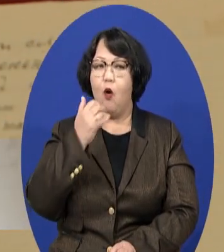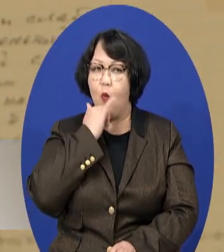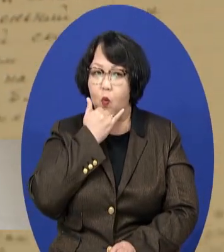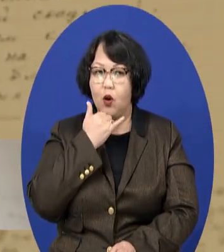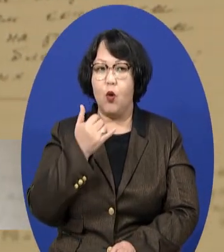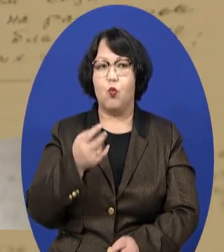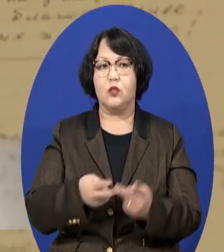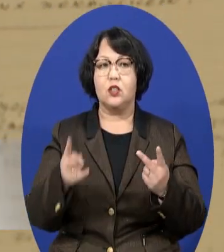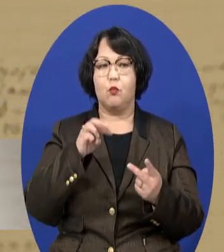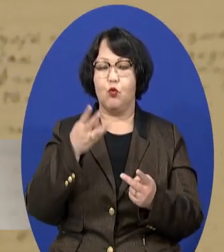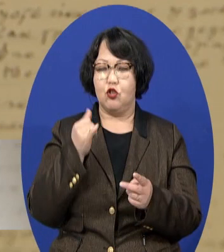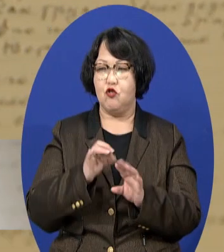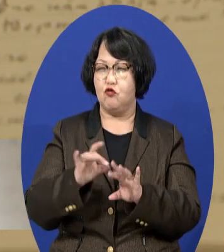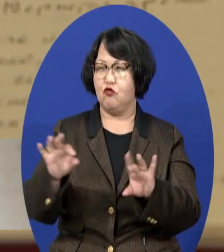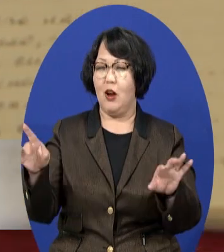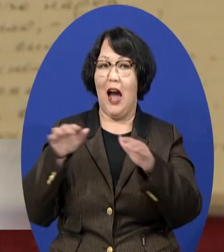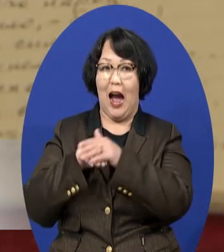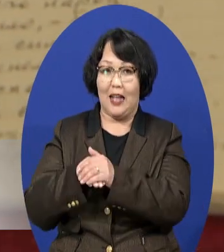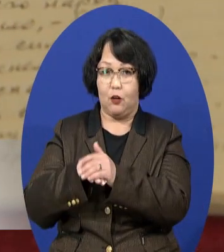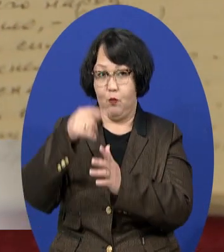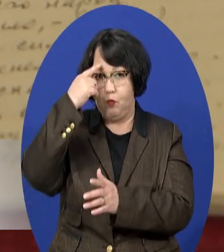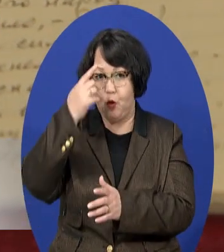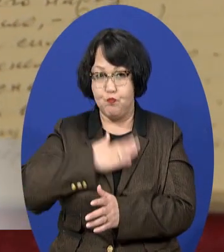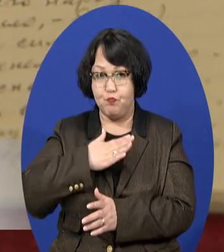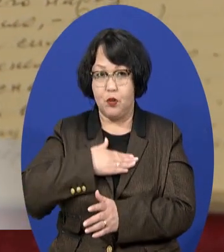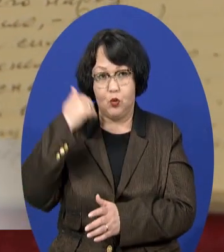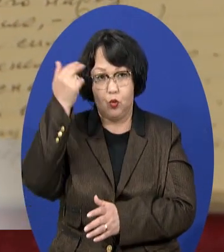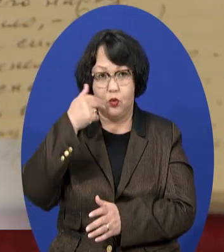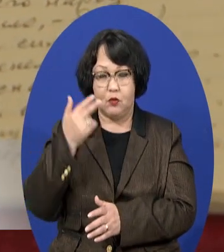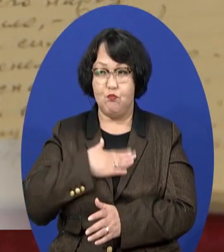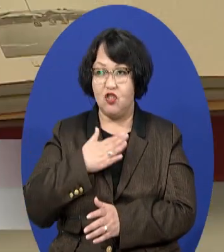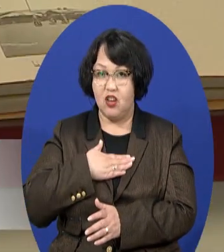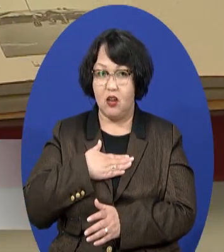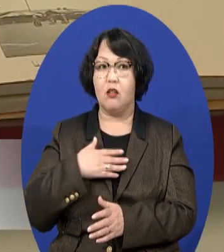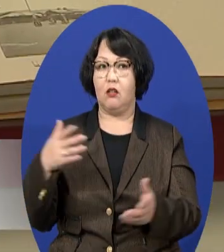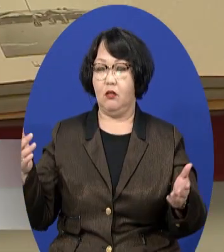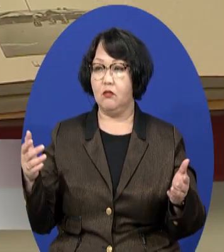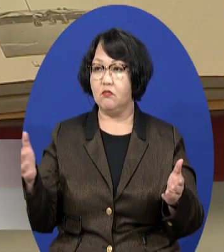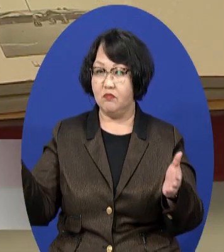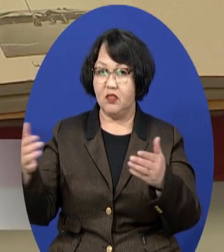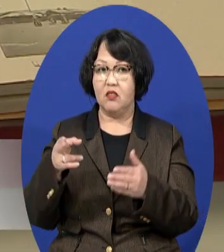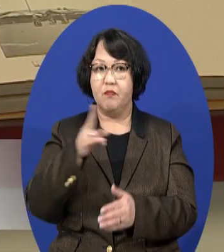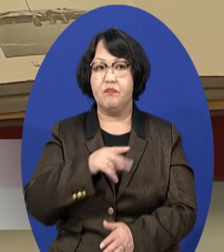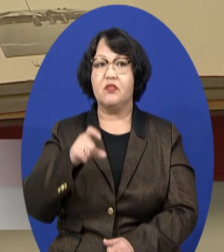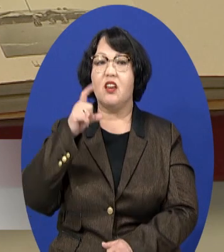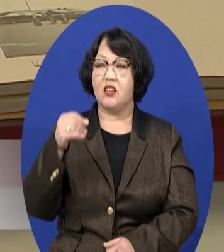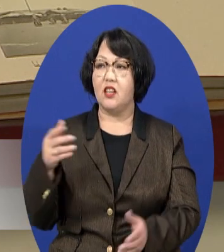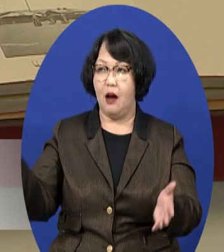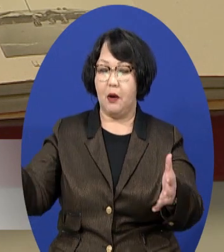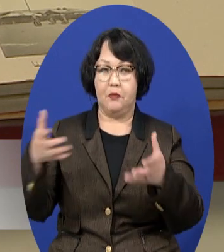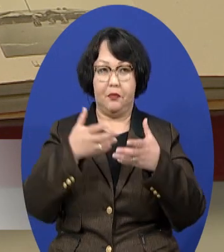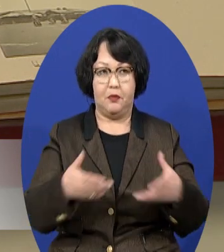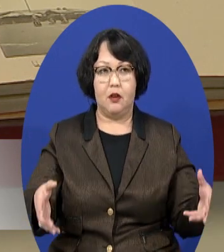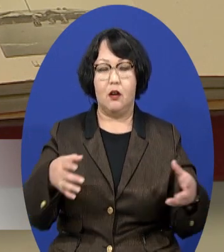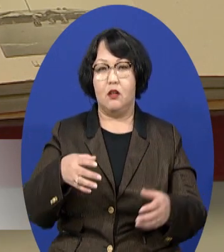үндэсний музей зэрэг олон газруудад хадгалагдаж байгаа Монголын дурсгалуудын дээжэс тавьж үзүүлж байгаа. Тэр түүнээс гадна Ватиканы